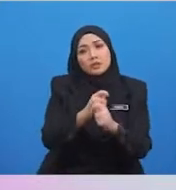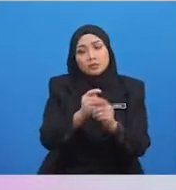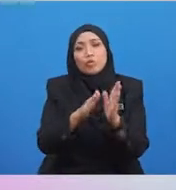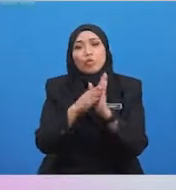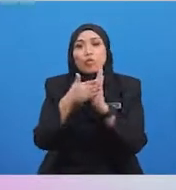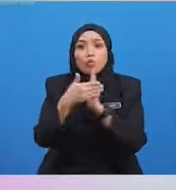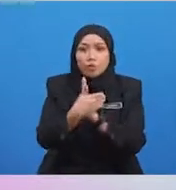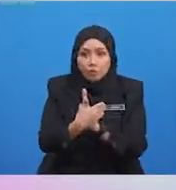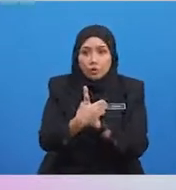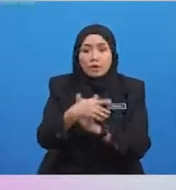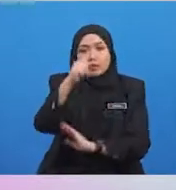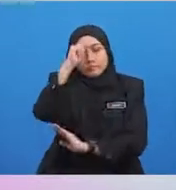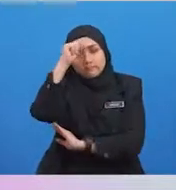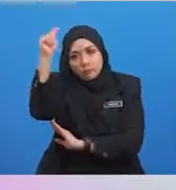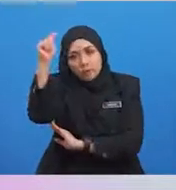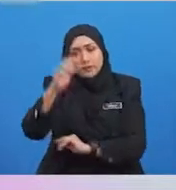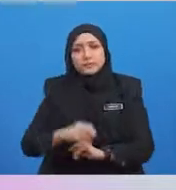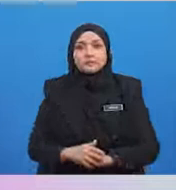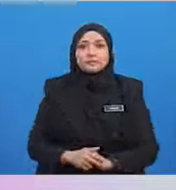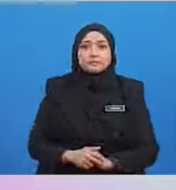oleh takdir Tuhan.